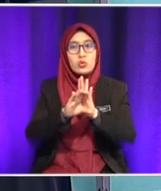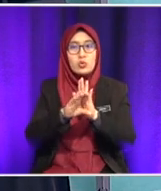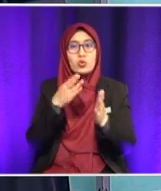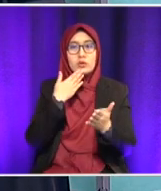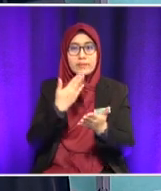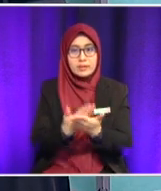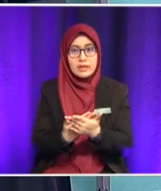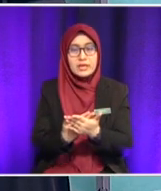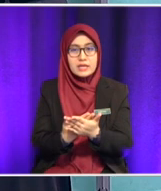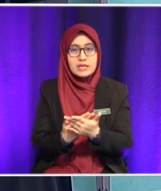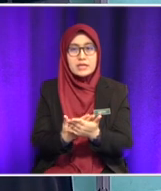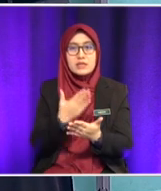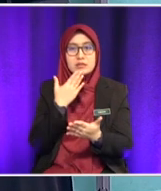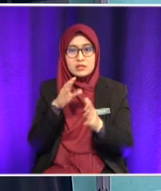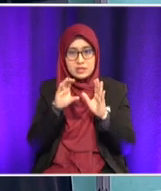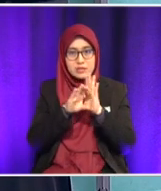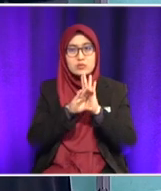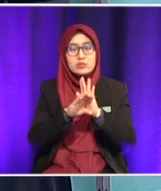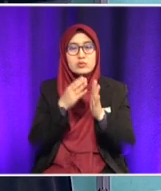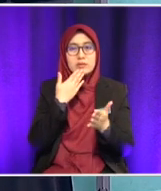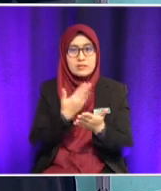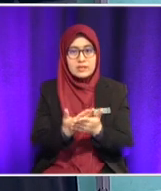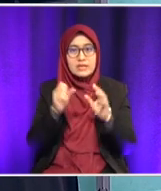contoh yang terbaiklah kita